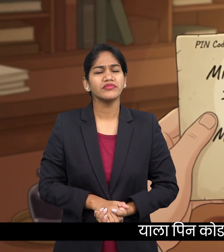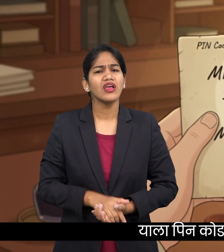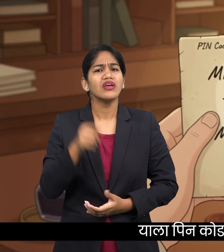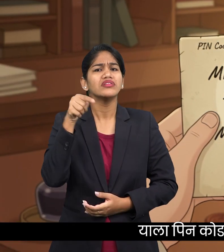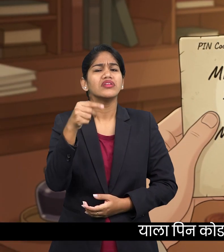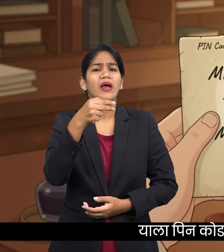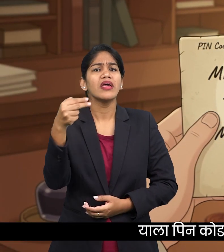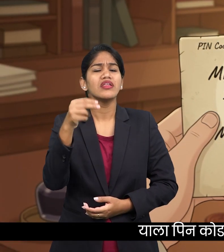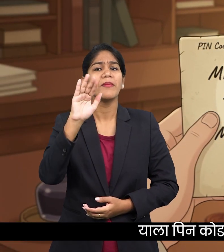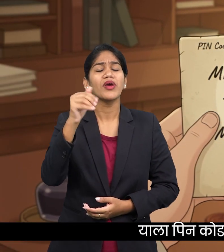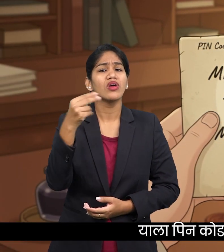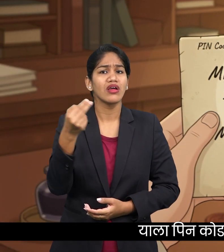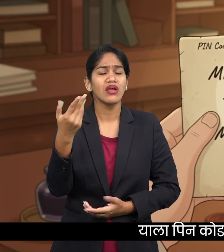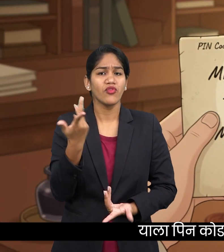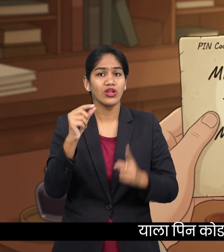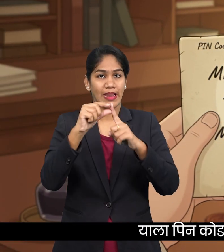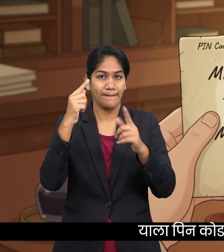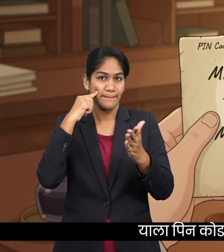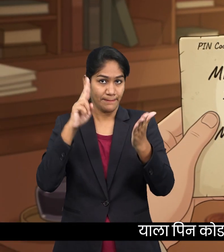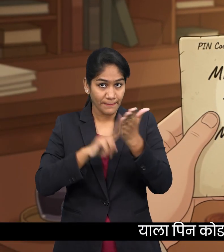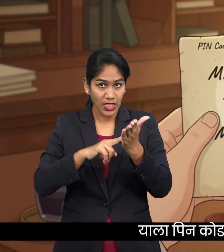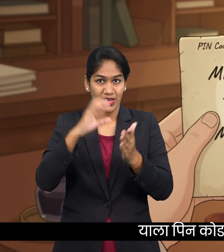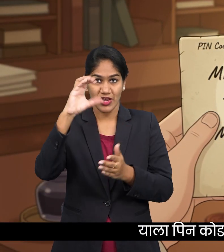याला पिन कोड, पोस्टल इंडेक्स नंबर म्हणतात.